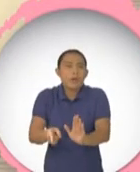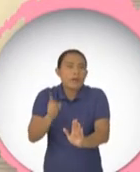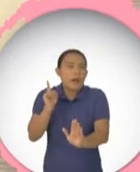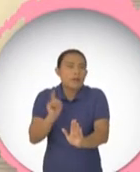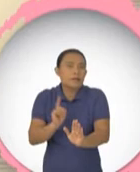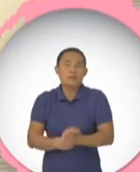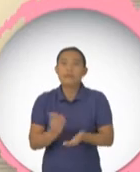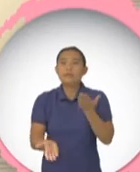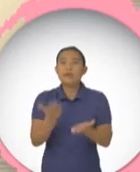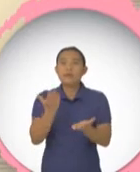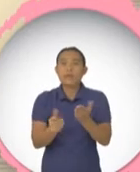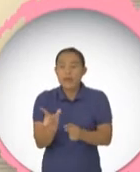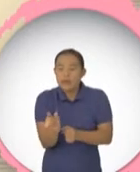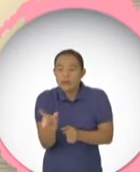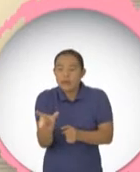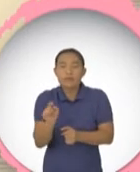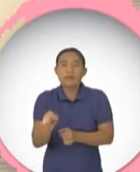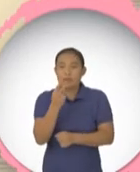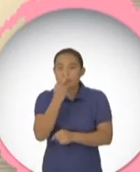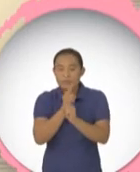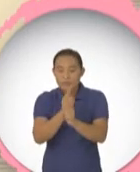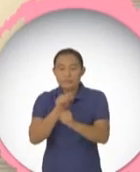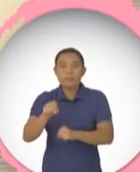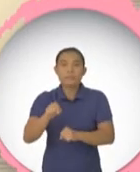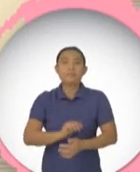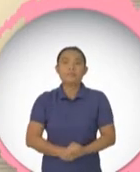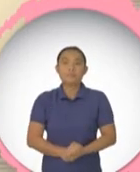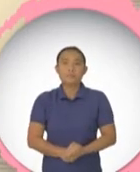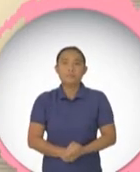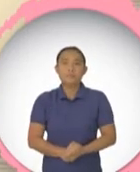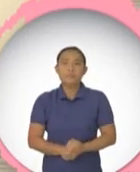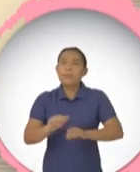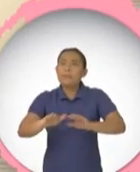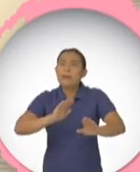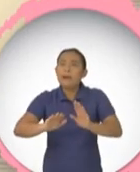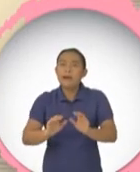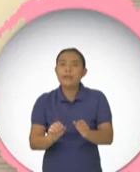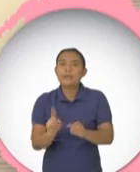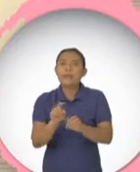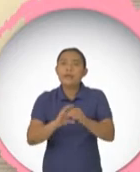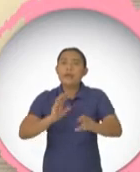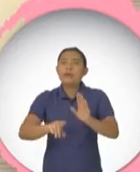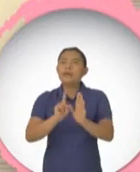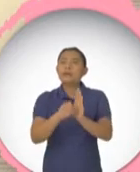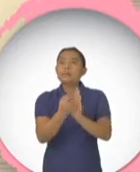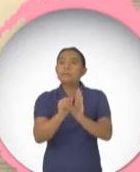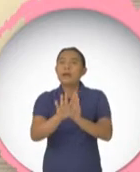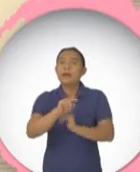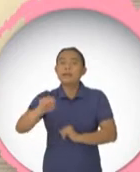ดชิ้นค่ะอย่างเช่นพายกรอบที่เดี๋ยวเราจะทำกับพายผีเสื้อเนี่ยจะใช้เวลาในการอบประมาณสัก 15-18 นาที โอ้ก็ไม่นานนะครับ